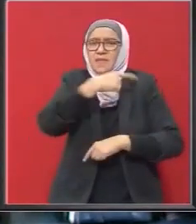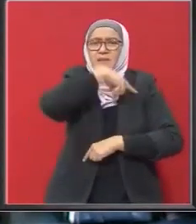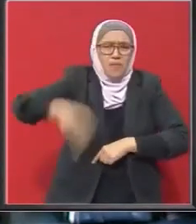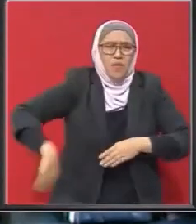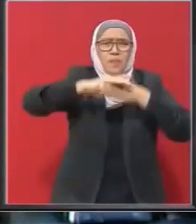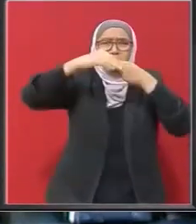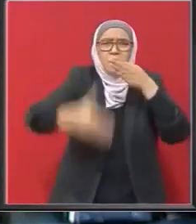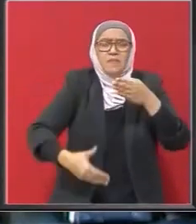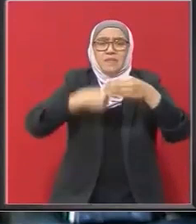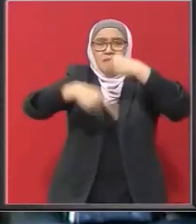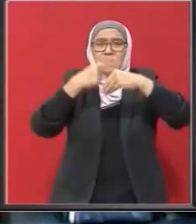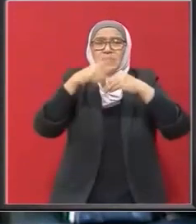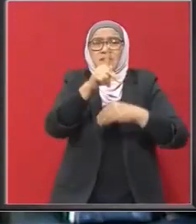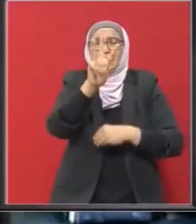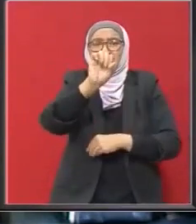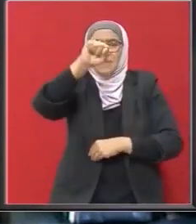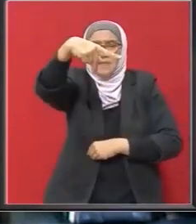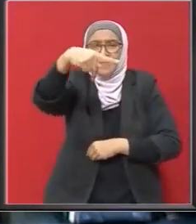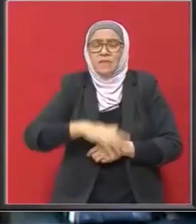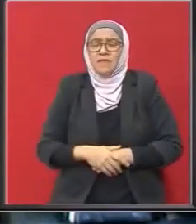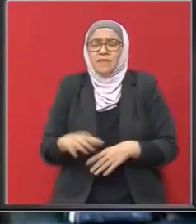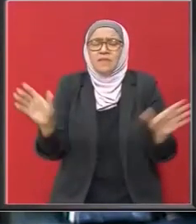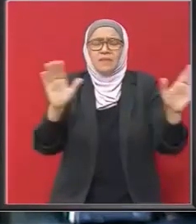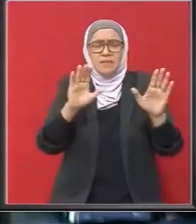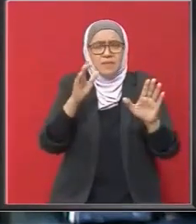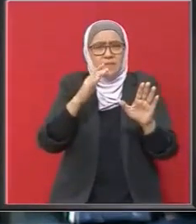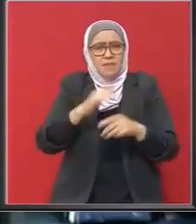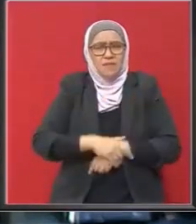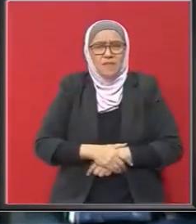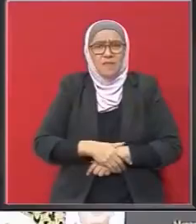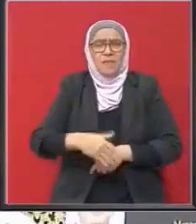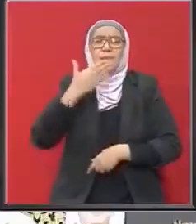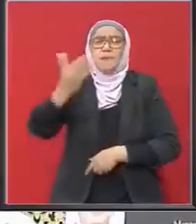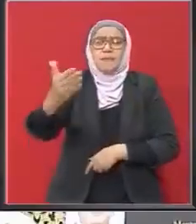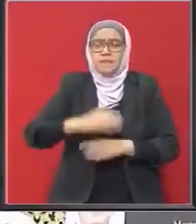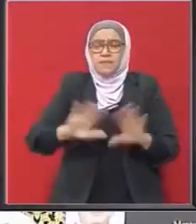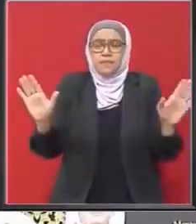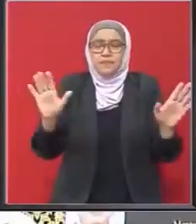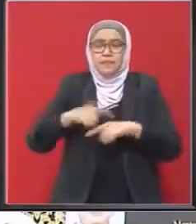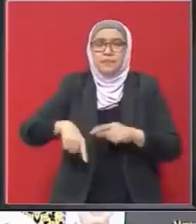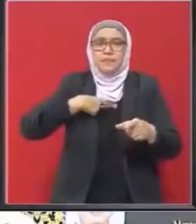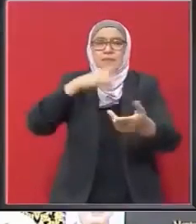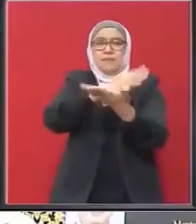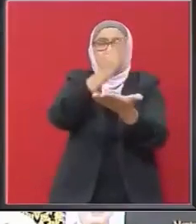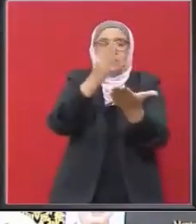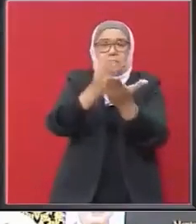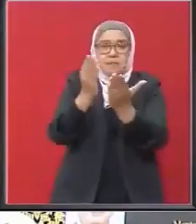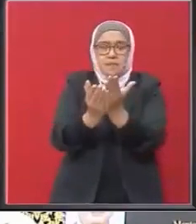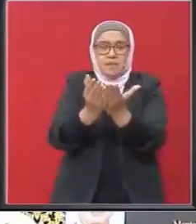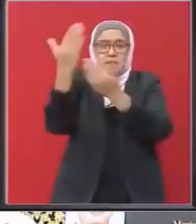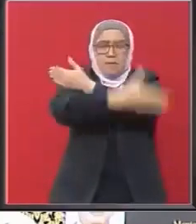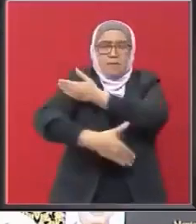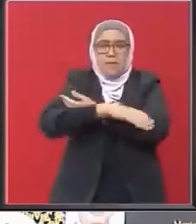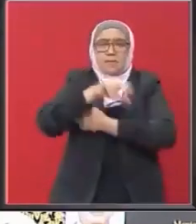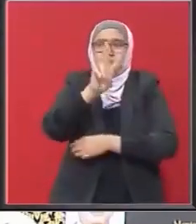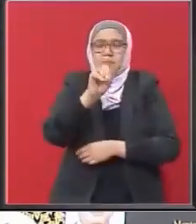habis lagi isu tentang KWSP tadi. Tak, daripada... Saya nak... Ya? Okey. Terima kasih. Beri peluang dekat Muar. Kasih tangan kerajaan. Belanja adalah belanjawan negara 21 yang Yang